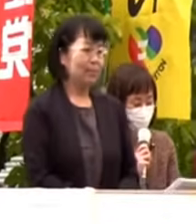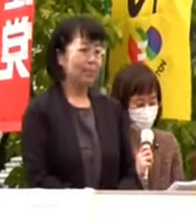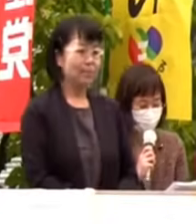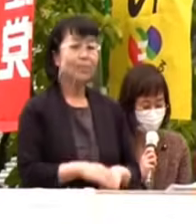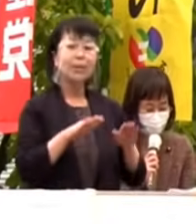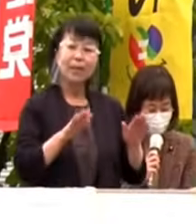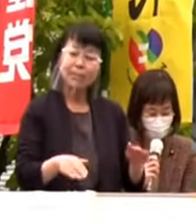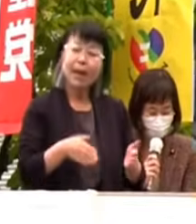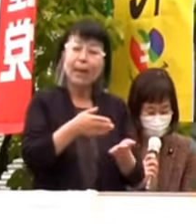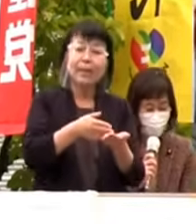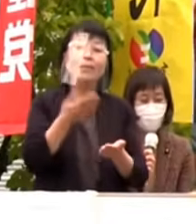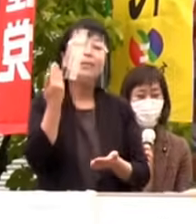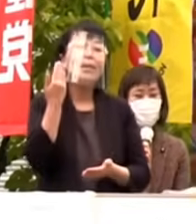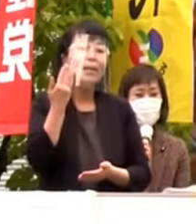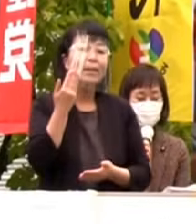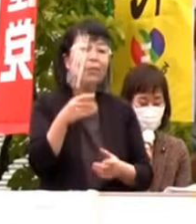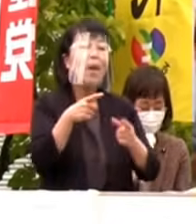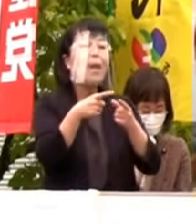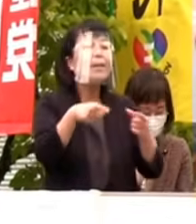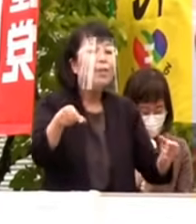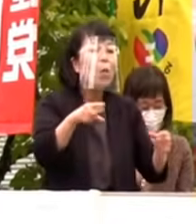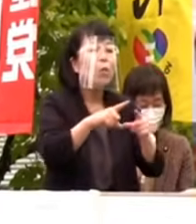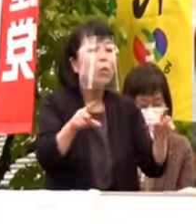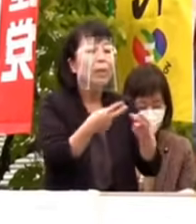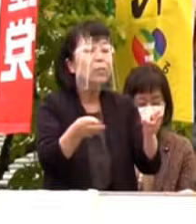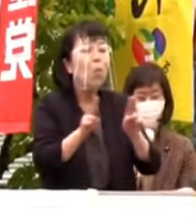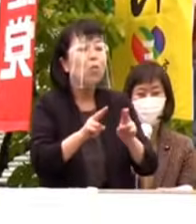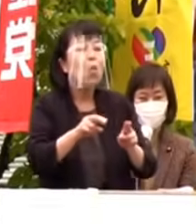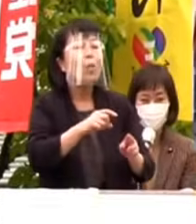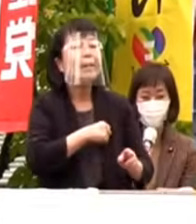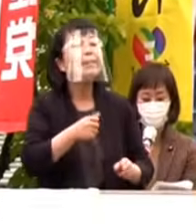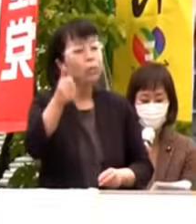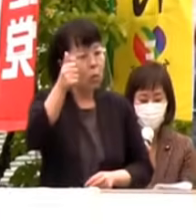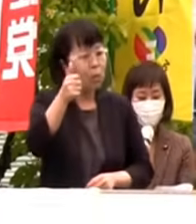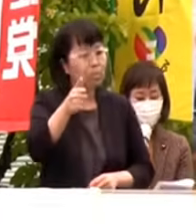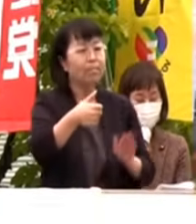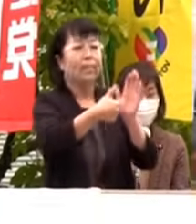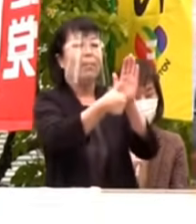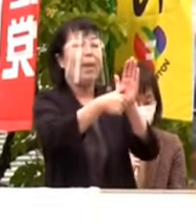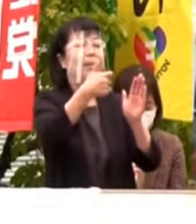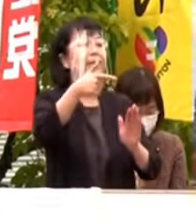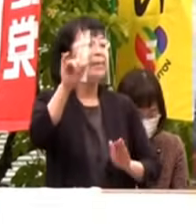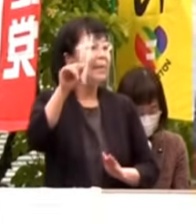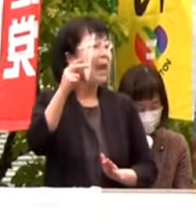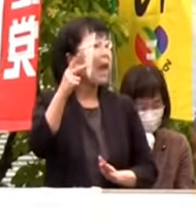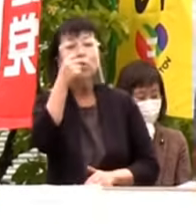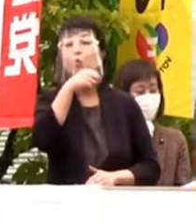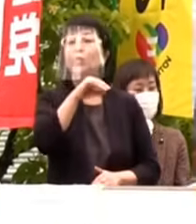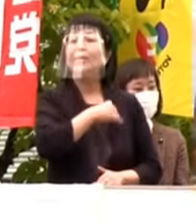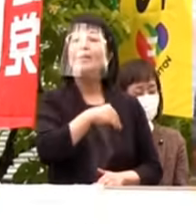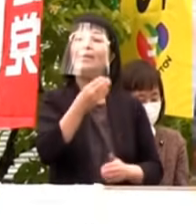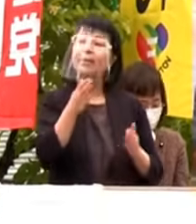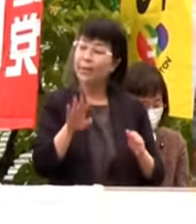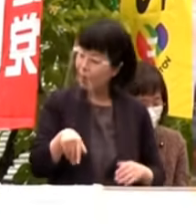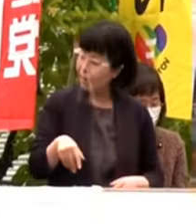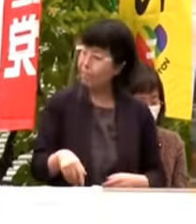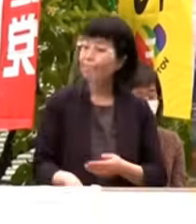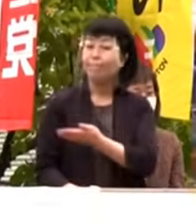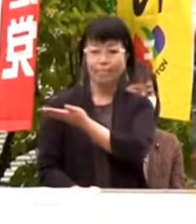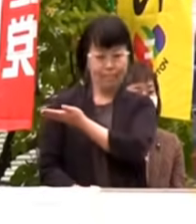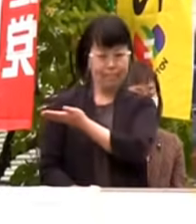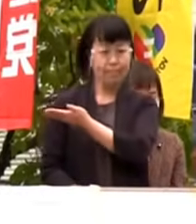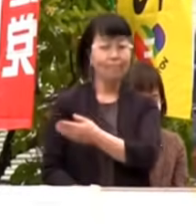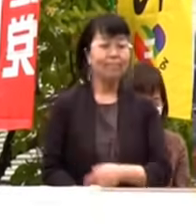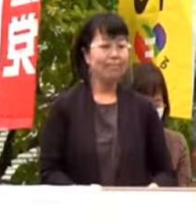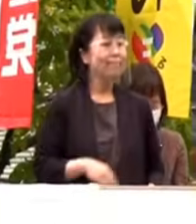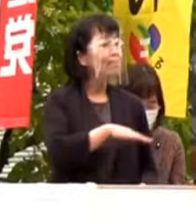ただいまの訴えは、日本共産党委員長、志位和夫前衆議院議員でした。お集まりの皆さん、